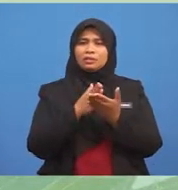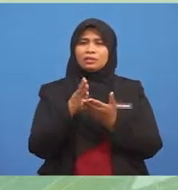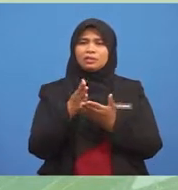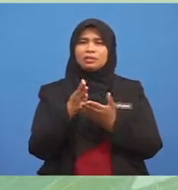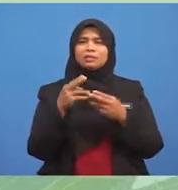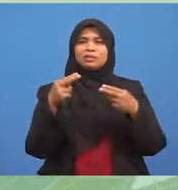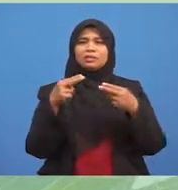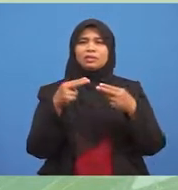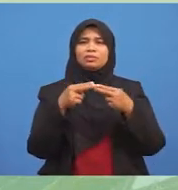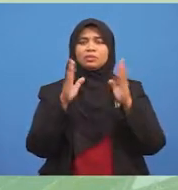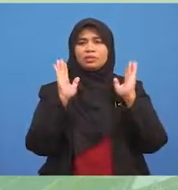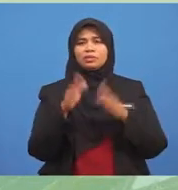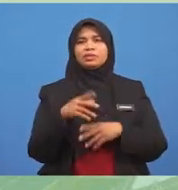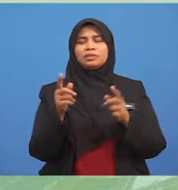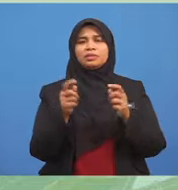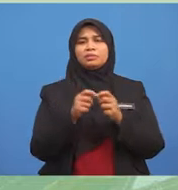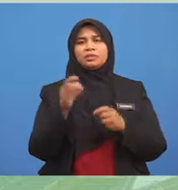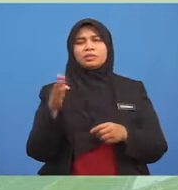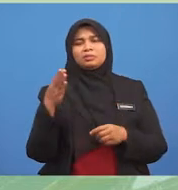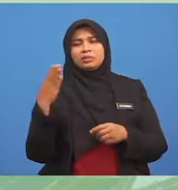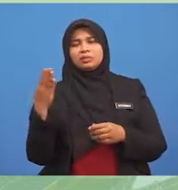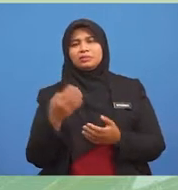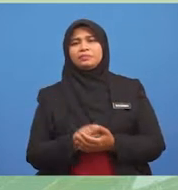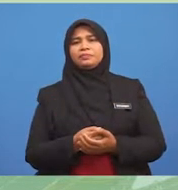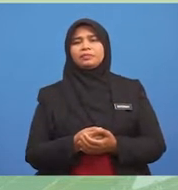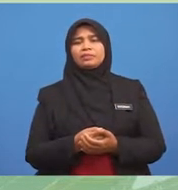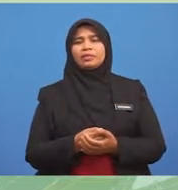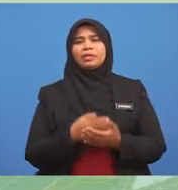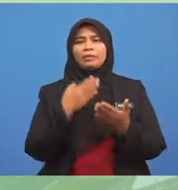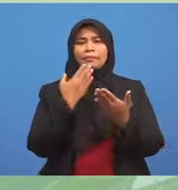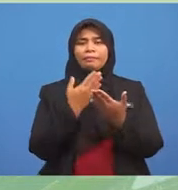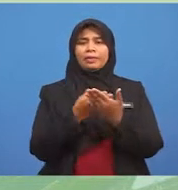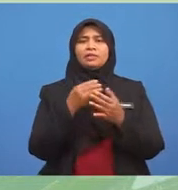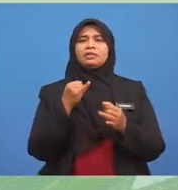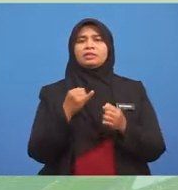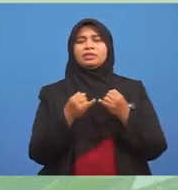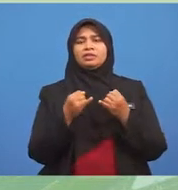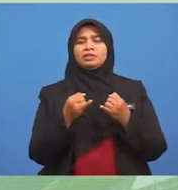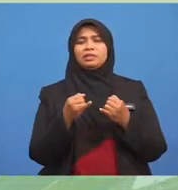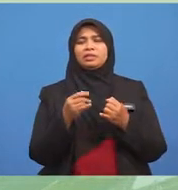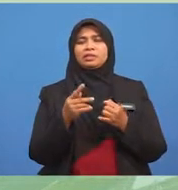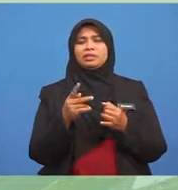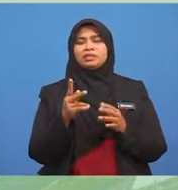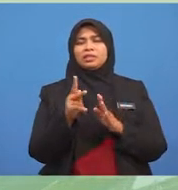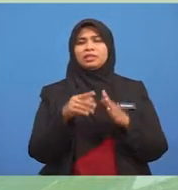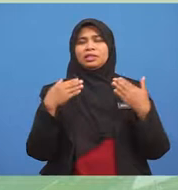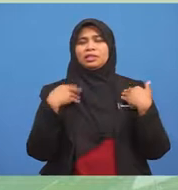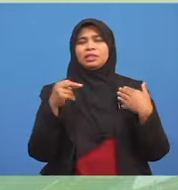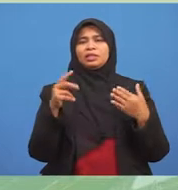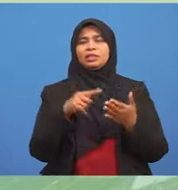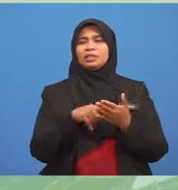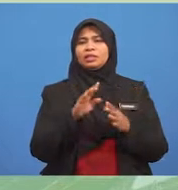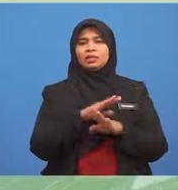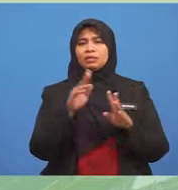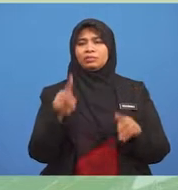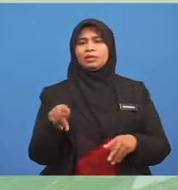solatnya seperti biasa sehingga salam. Bagi keadaan ini, tidak perlu melakukan sujud sahwi